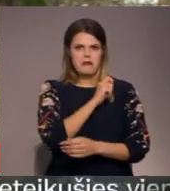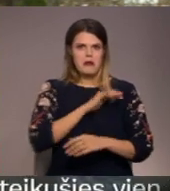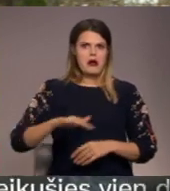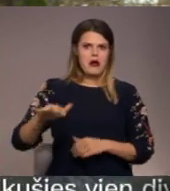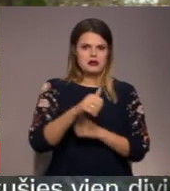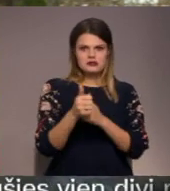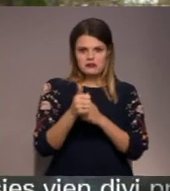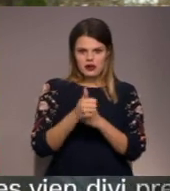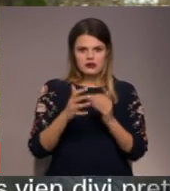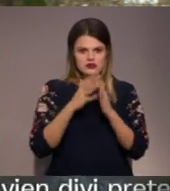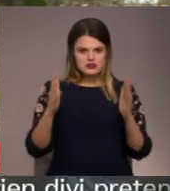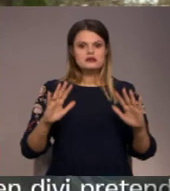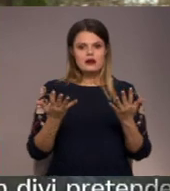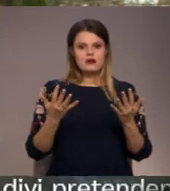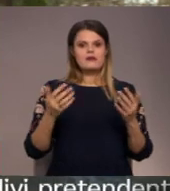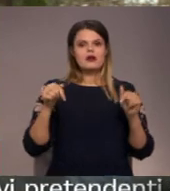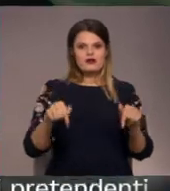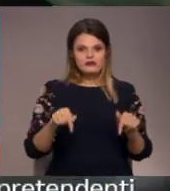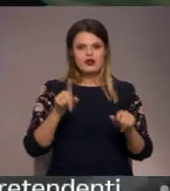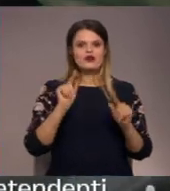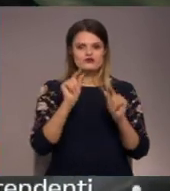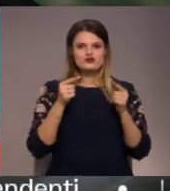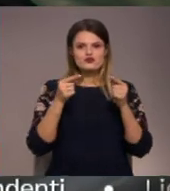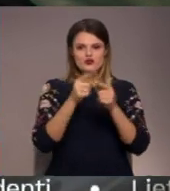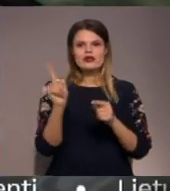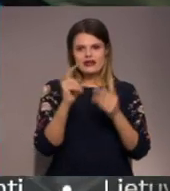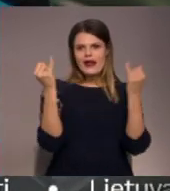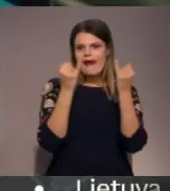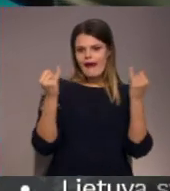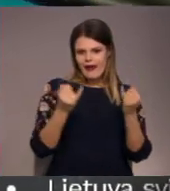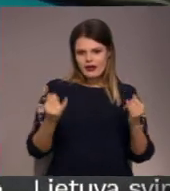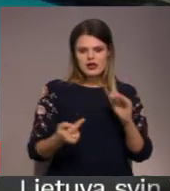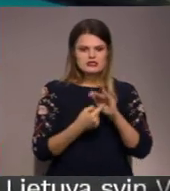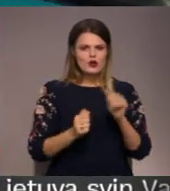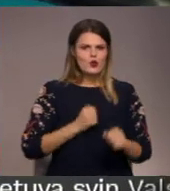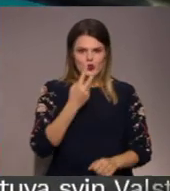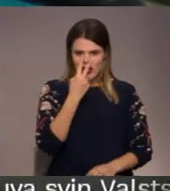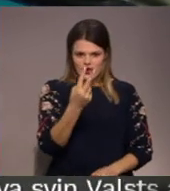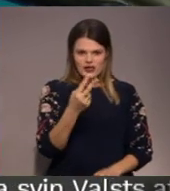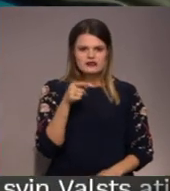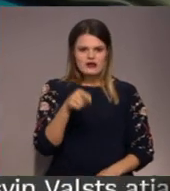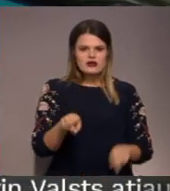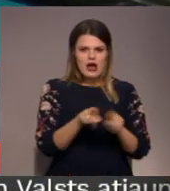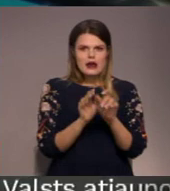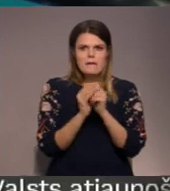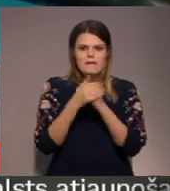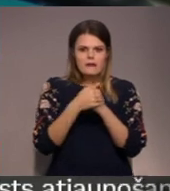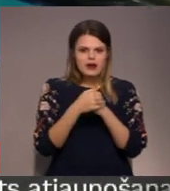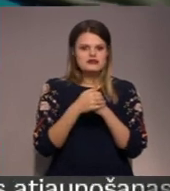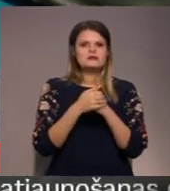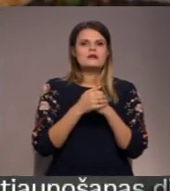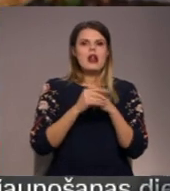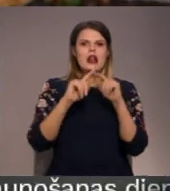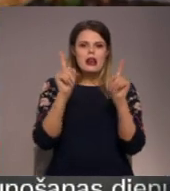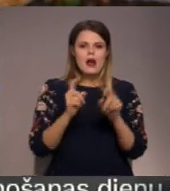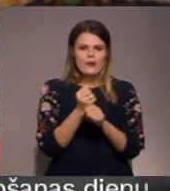dobā skatūties, jā, tiešām tā ir ritamās tūrēti eglis. Taudiāņos sēnes grūti pamanīt, jo tās vēl ir arī noslēpušās apšu lapās,